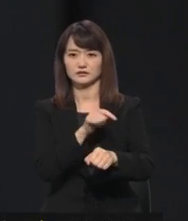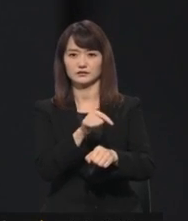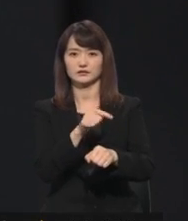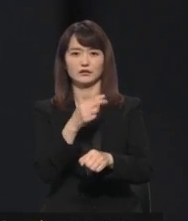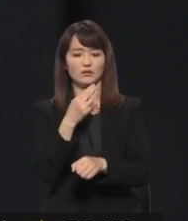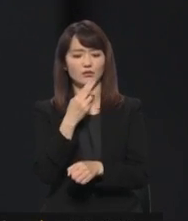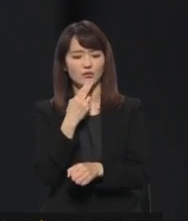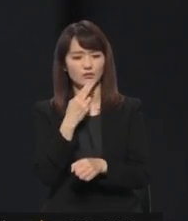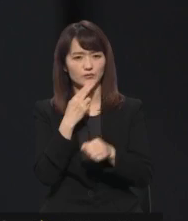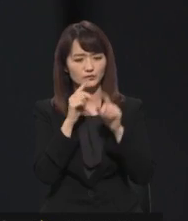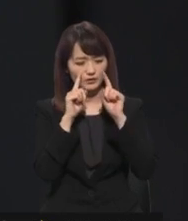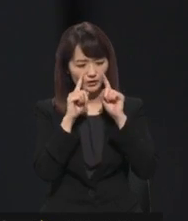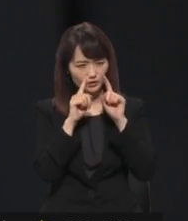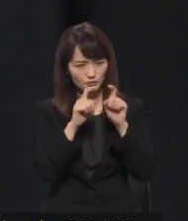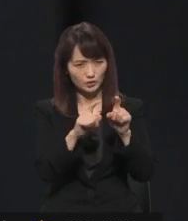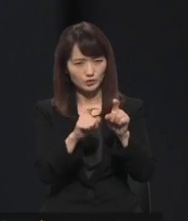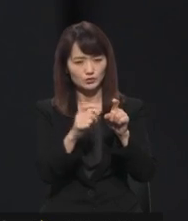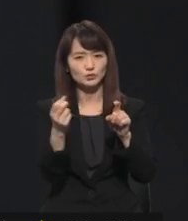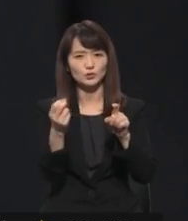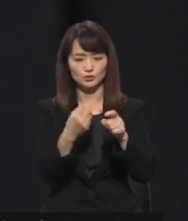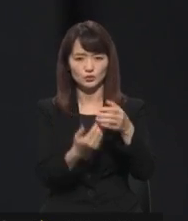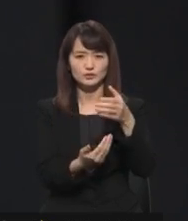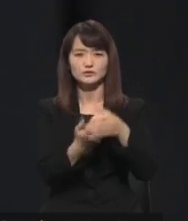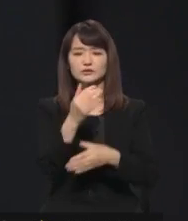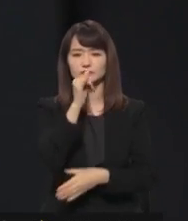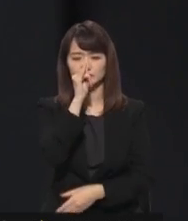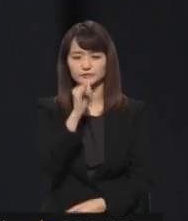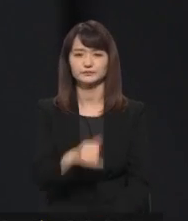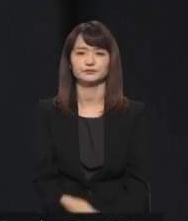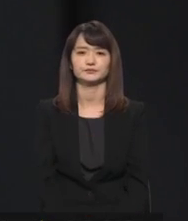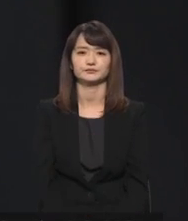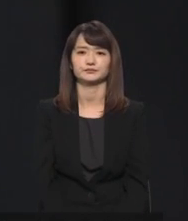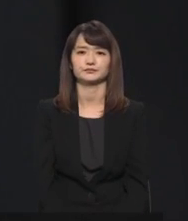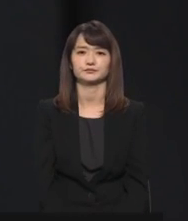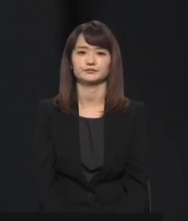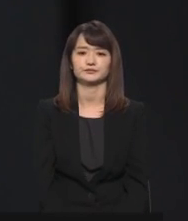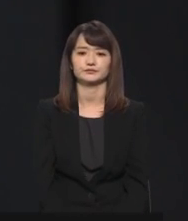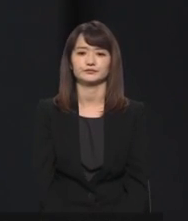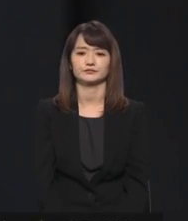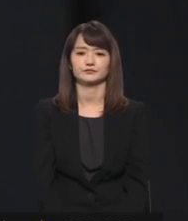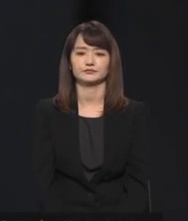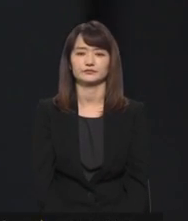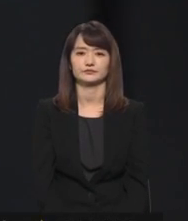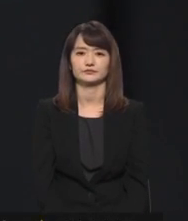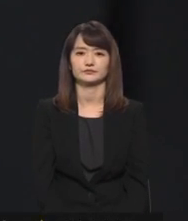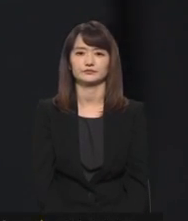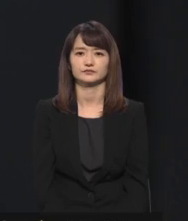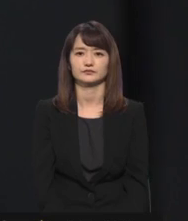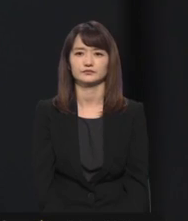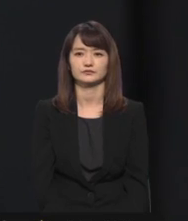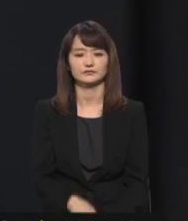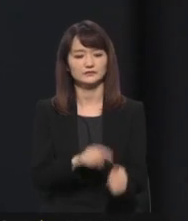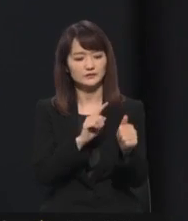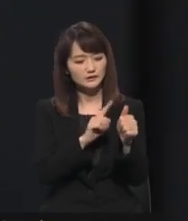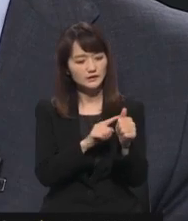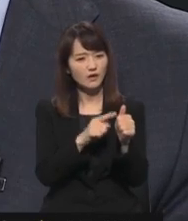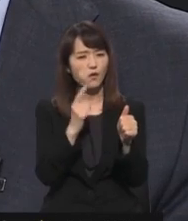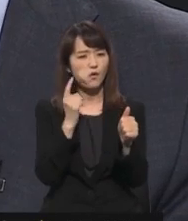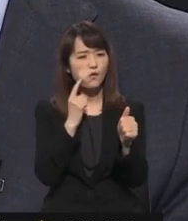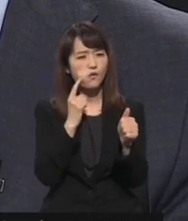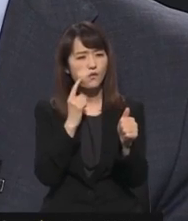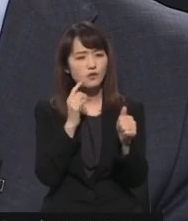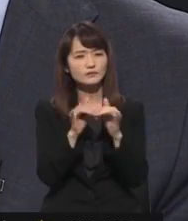생길 수 있다 이러니 있습니다 3기 또 다른 쟁점으로 좀 등장했다고 봐요 음 포항 이 쓴 사람 이젠 잘 모르겠구요 개념 없는